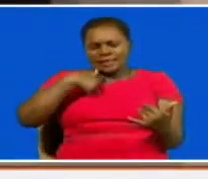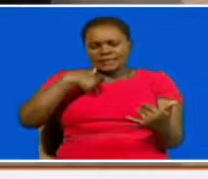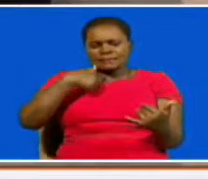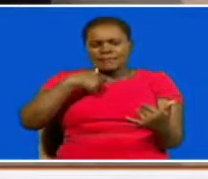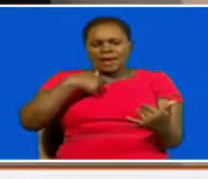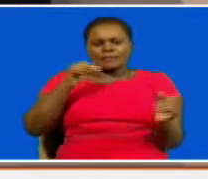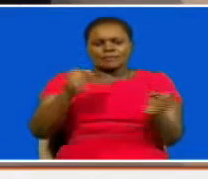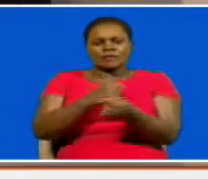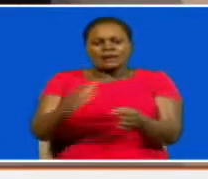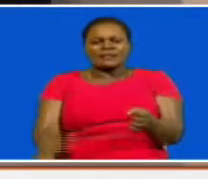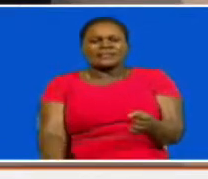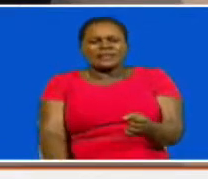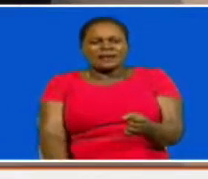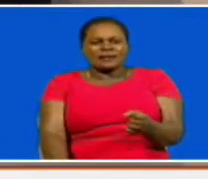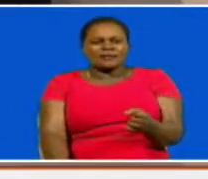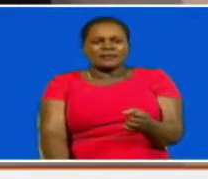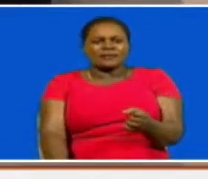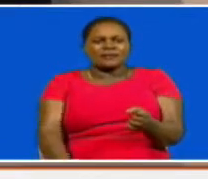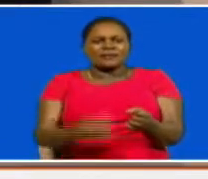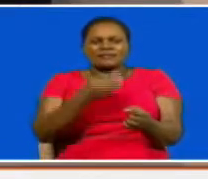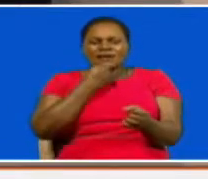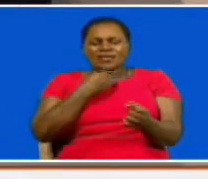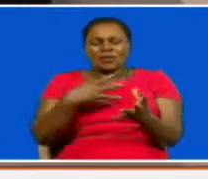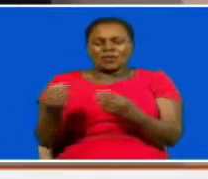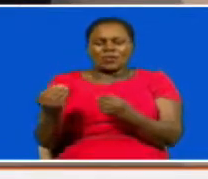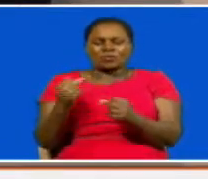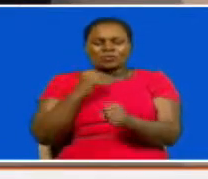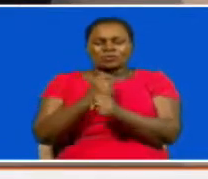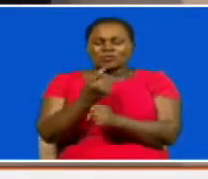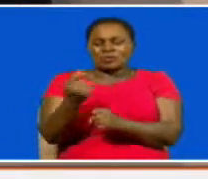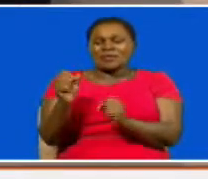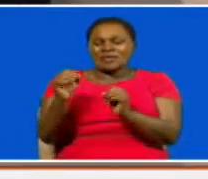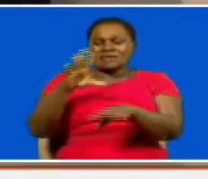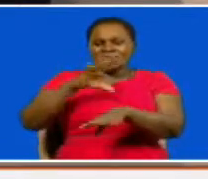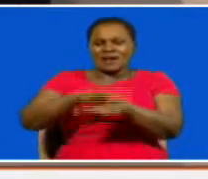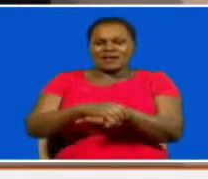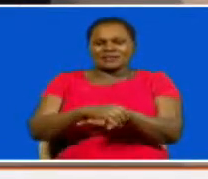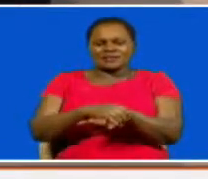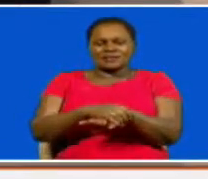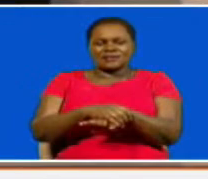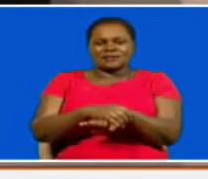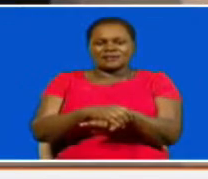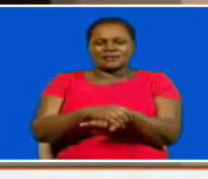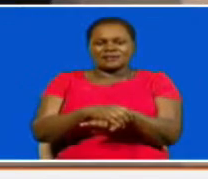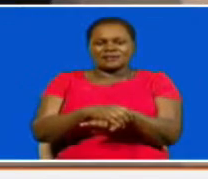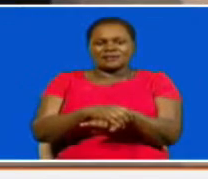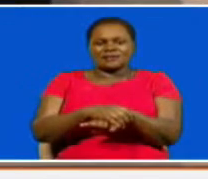wote. Hata babangu sasa ameondoka ameenda kutafuta vibarua huenda kama atapata. Akikosa